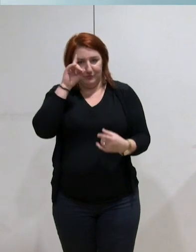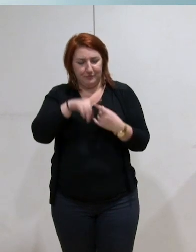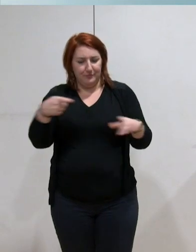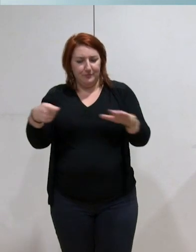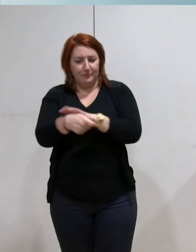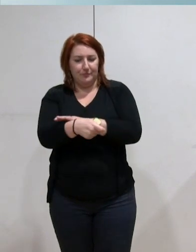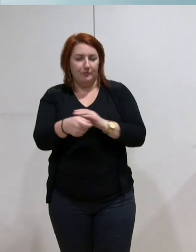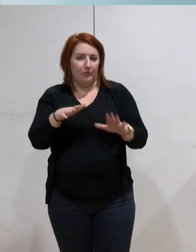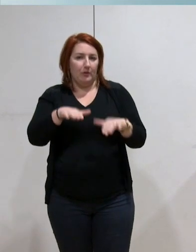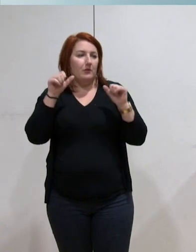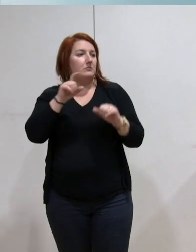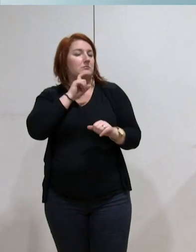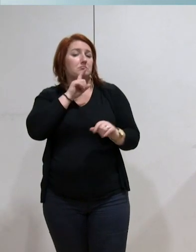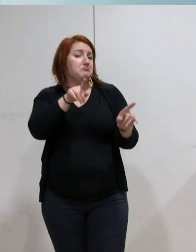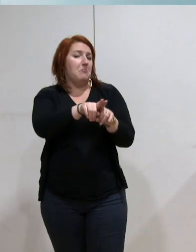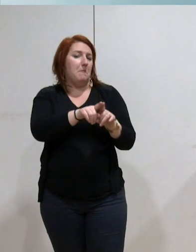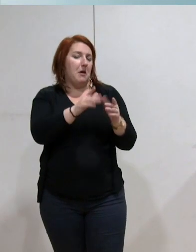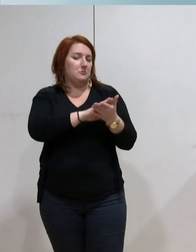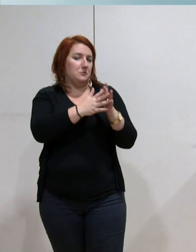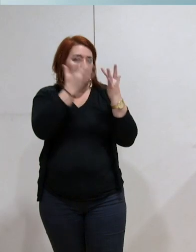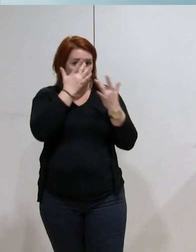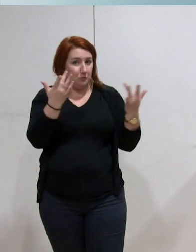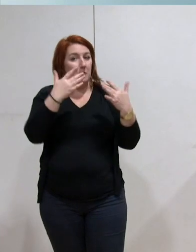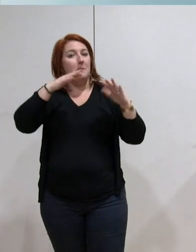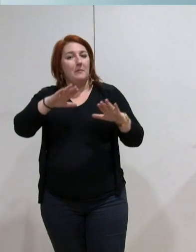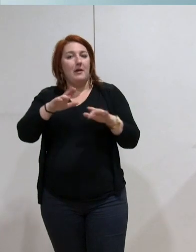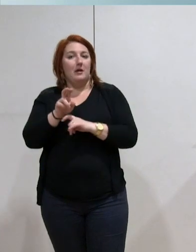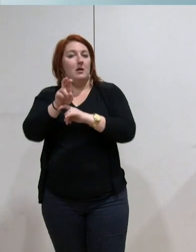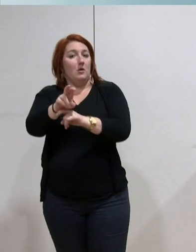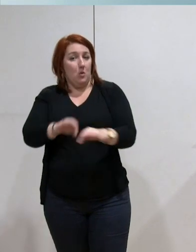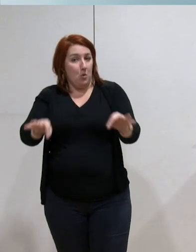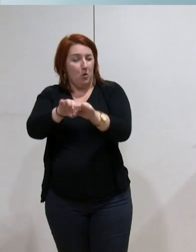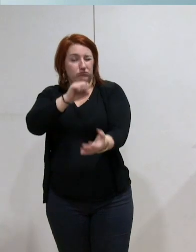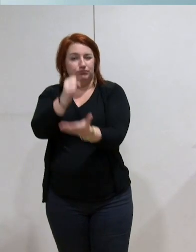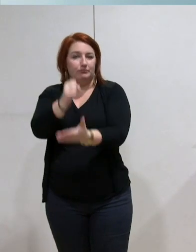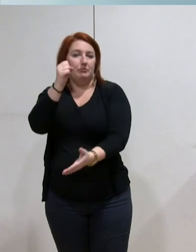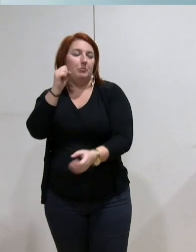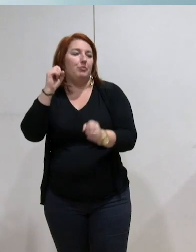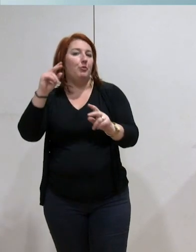subvention pour les raisons qui on été évoqué sur les associations culture mais nous voterons pour la mise à disposition des